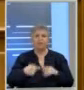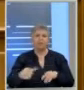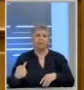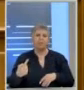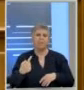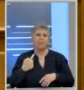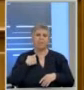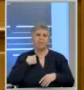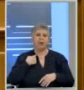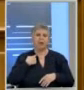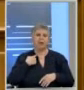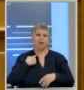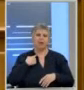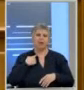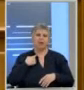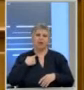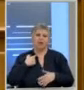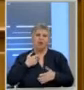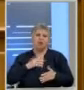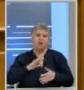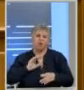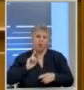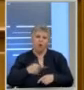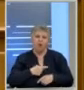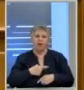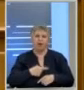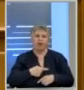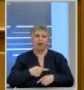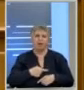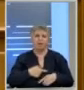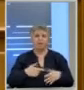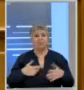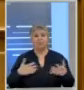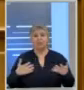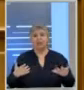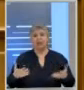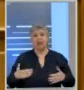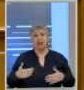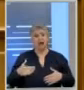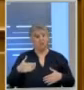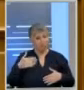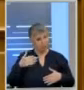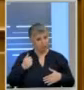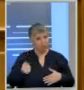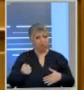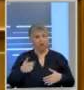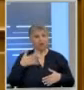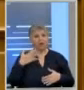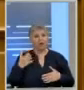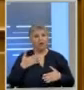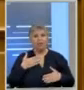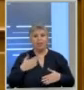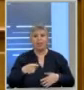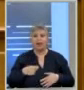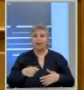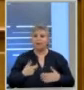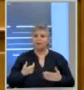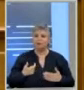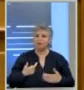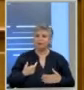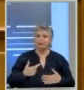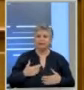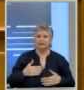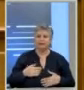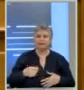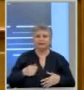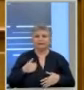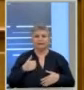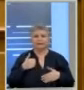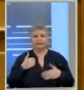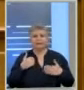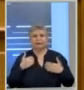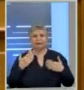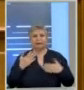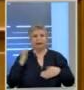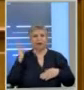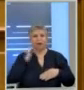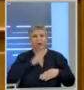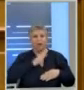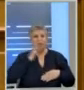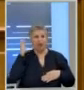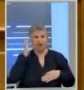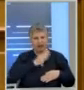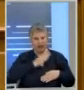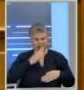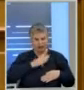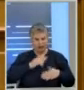παταγωδώς. Και αν είχατε, έστω και στοιχειώδη ντροπή, θα είχατε παραιτηθεί, δίνοντας τη